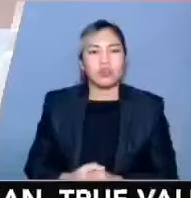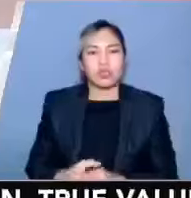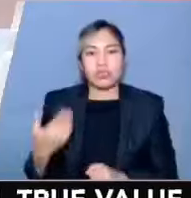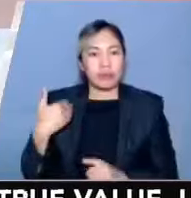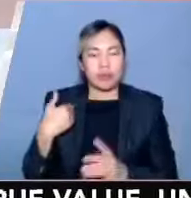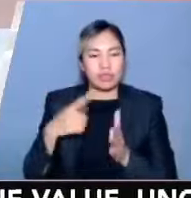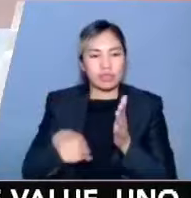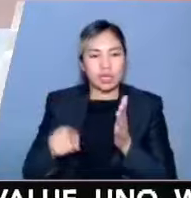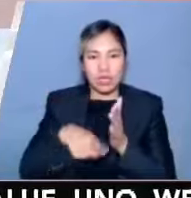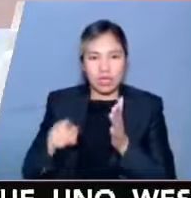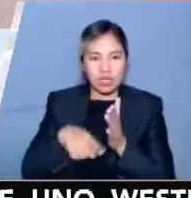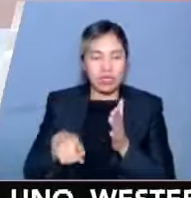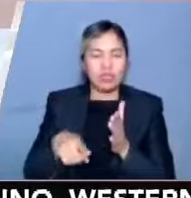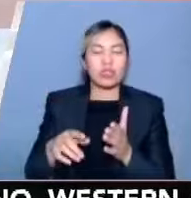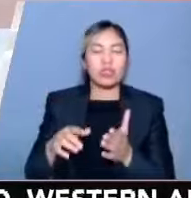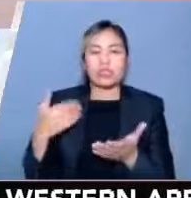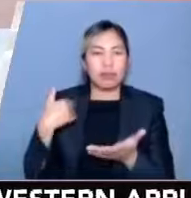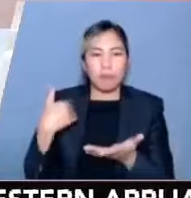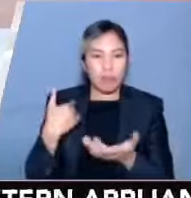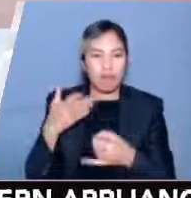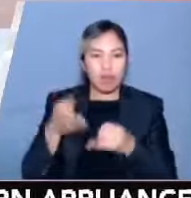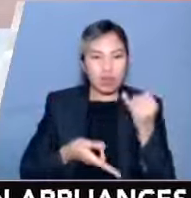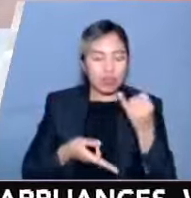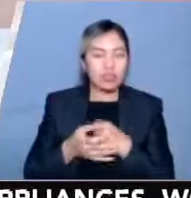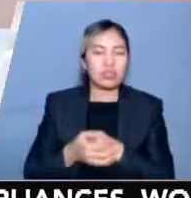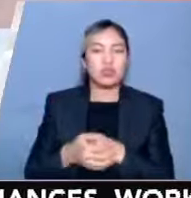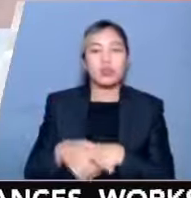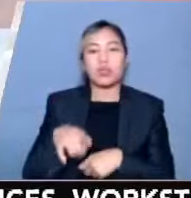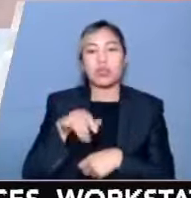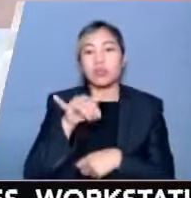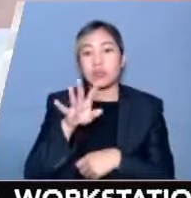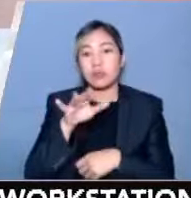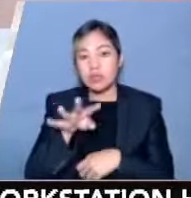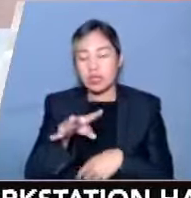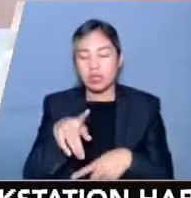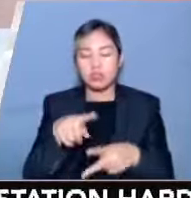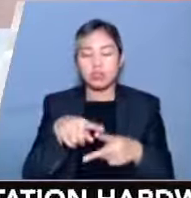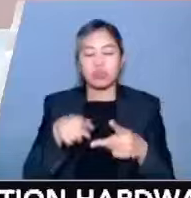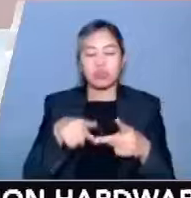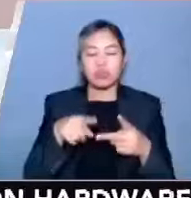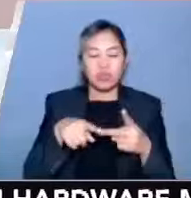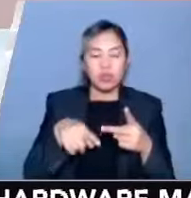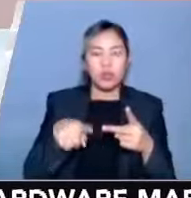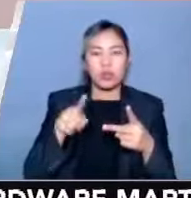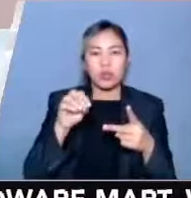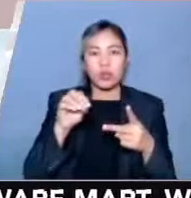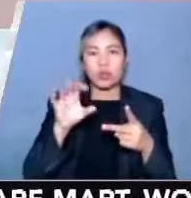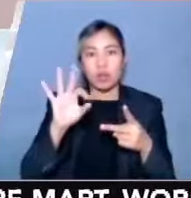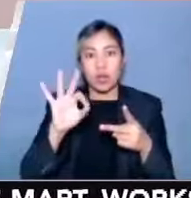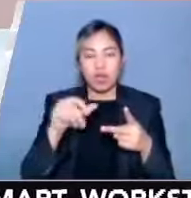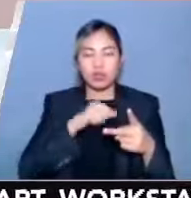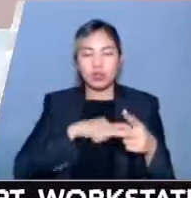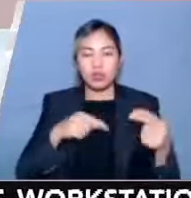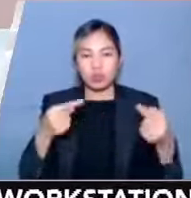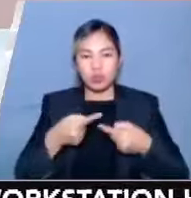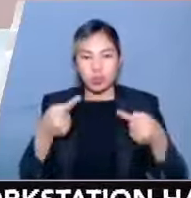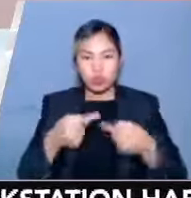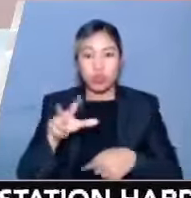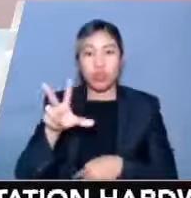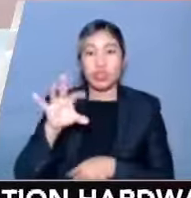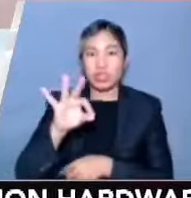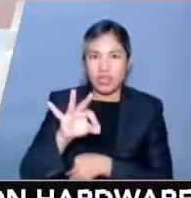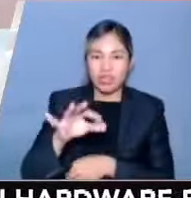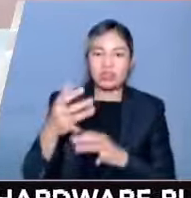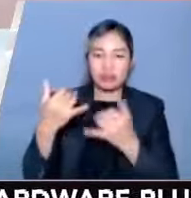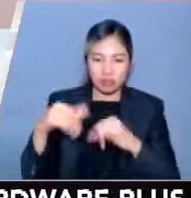po, 109 yung injuries, tapos 39 po yung missing. This was as of 7 a.m. po this morning, sir.